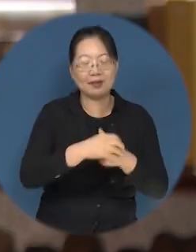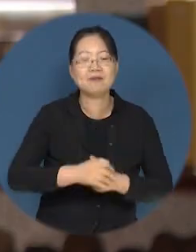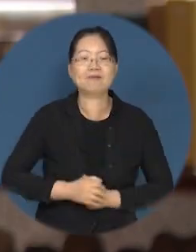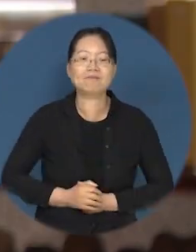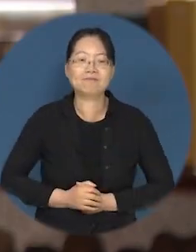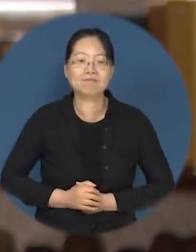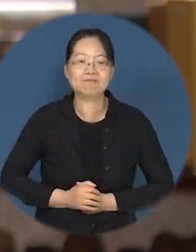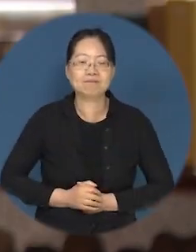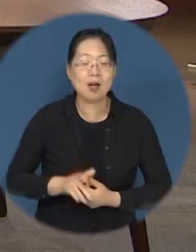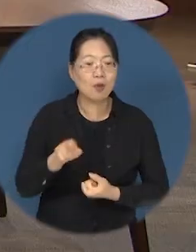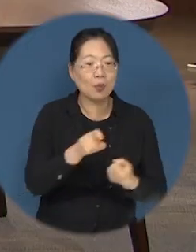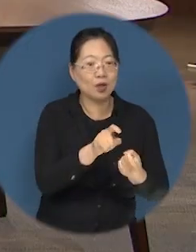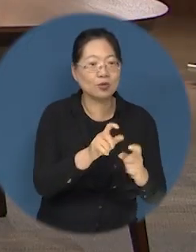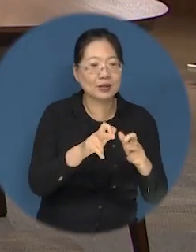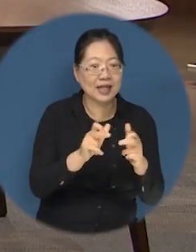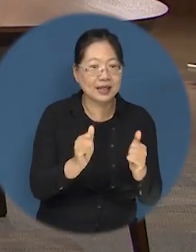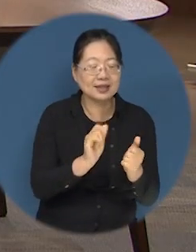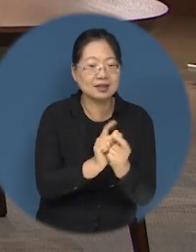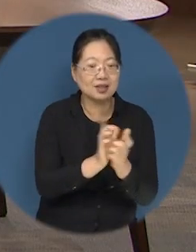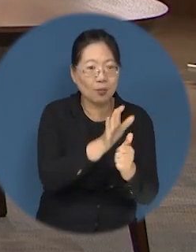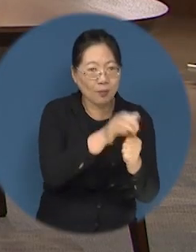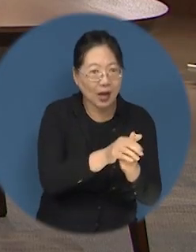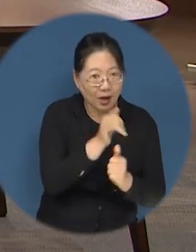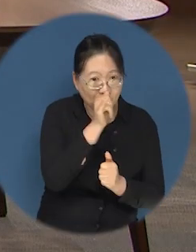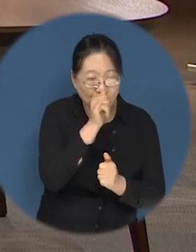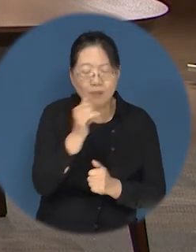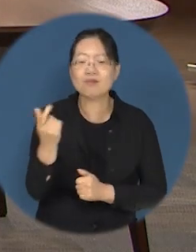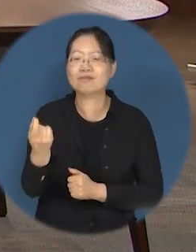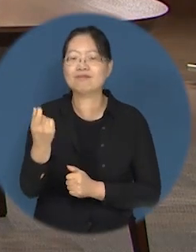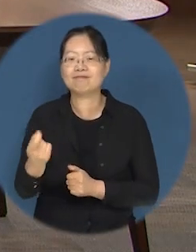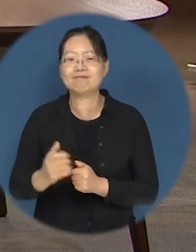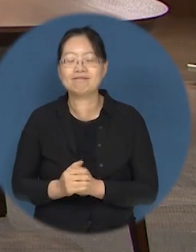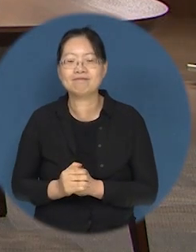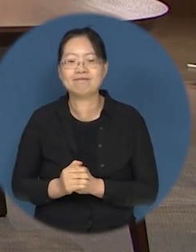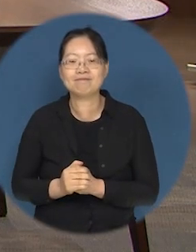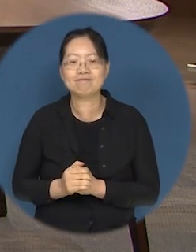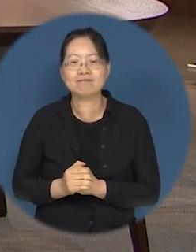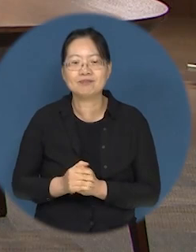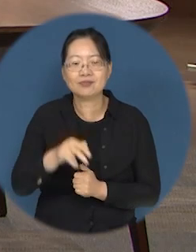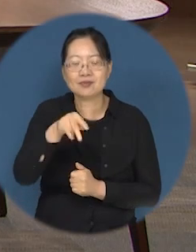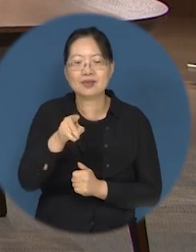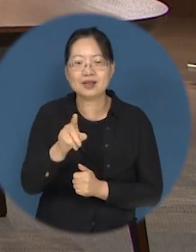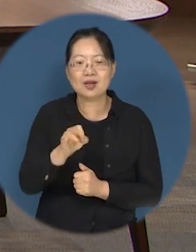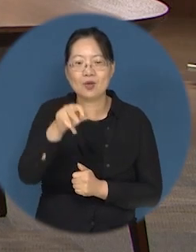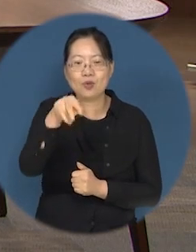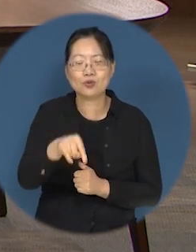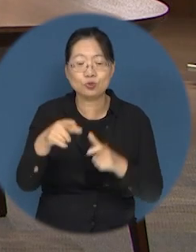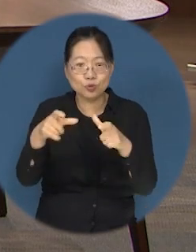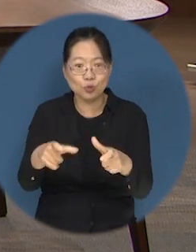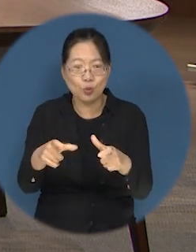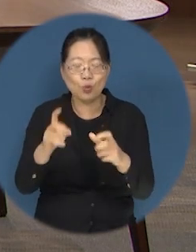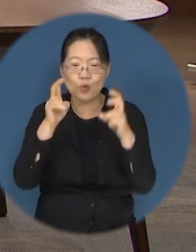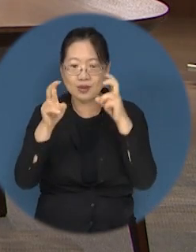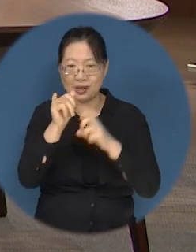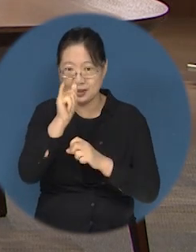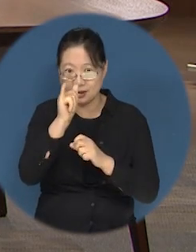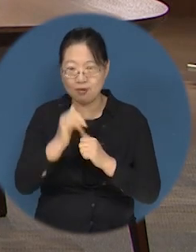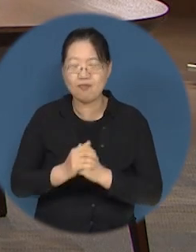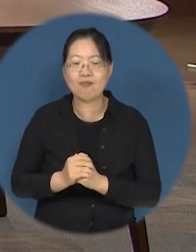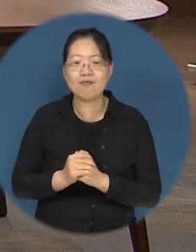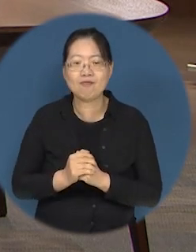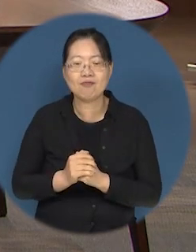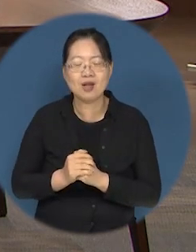그렇겠네요. 예. 배송도 합니까 직접? 예, 직접 배송도 하고 있습니다. 그래서 지금 성수동에 회사가 있는데